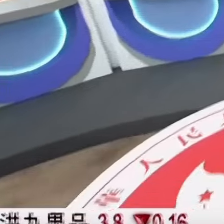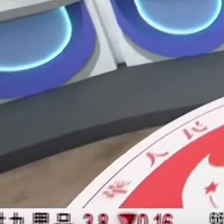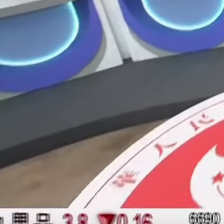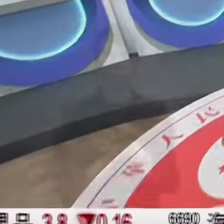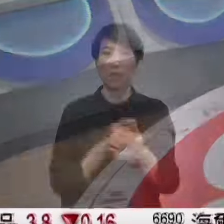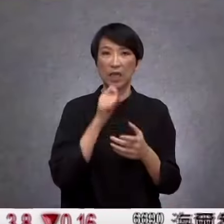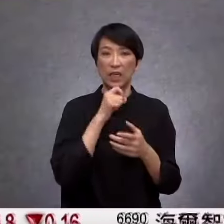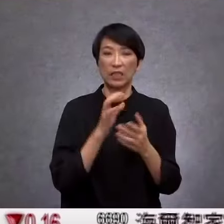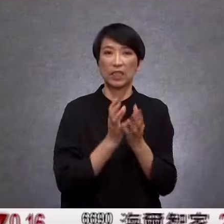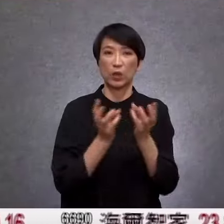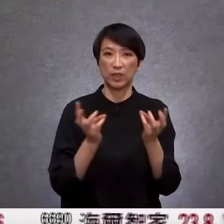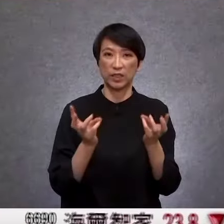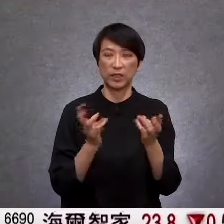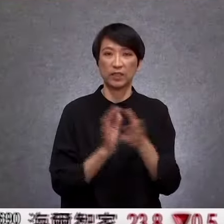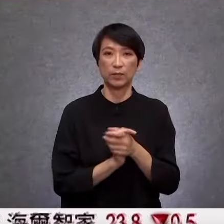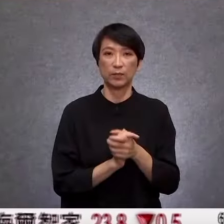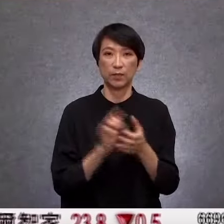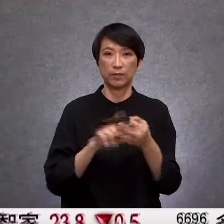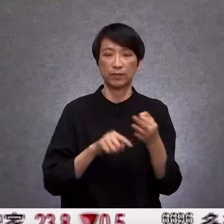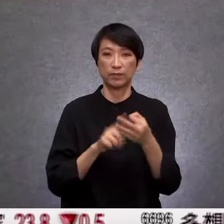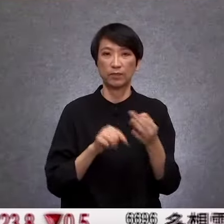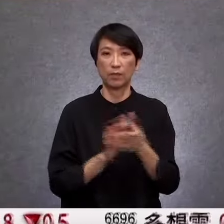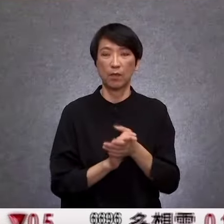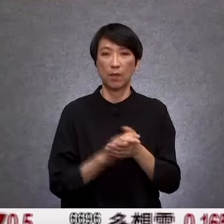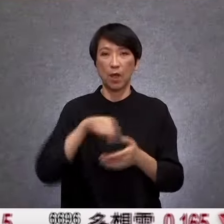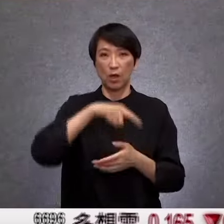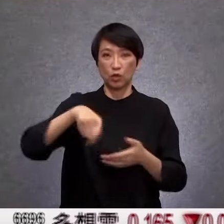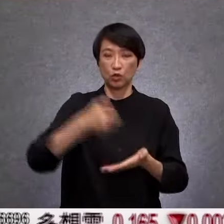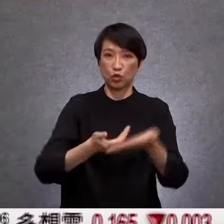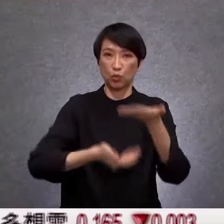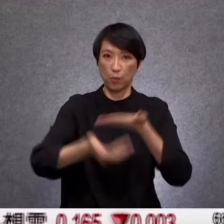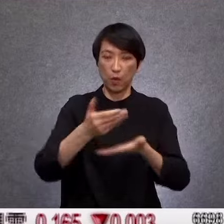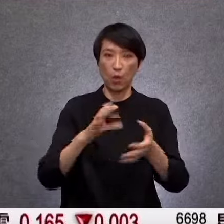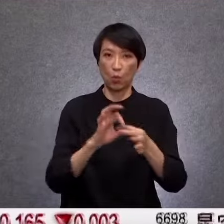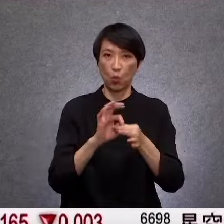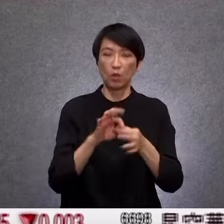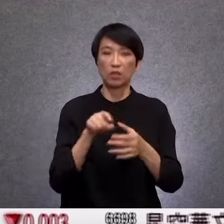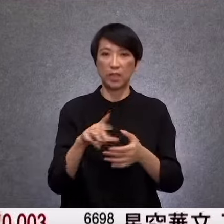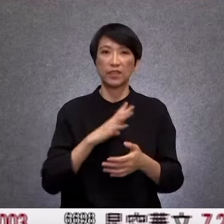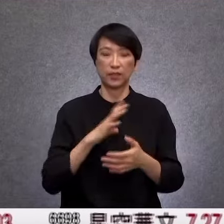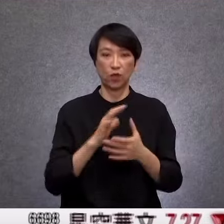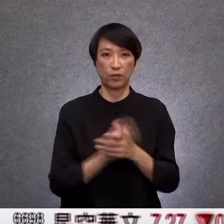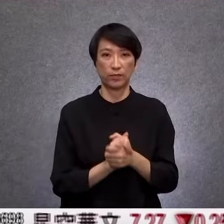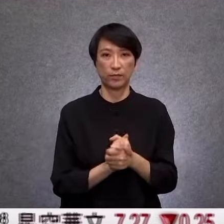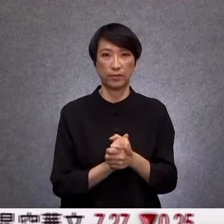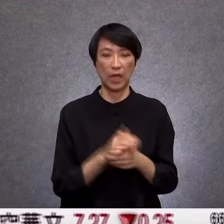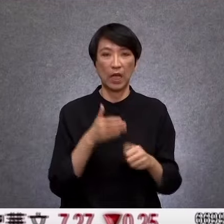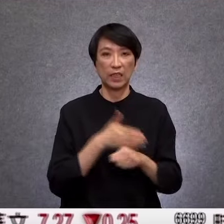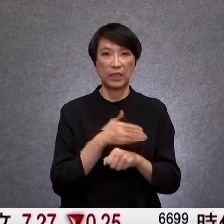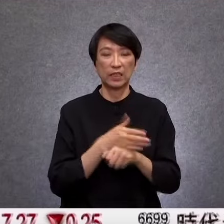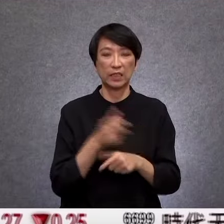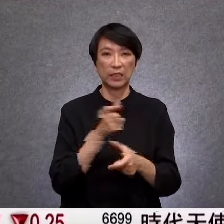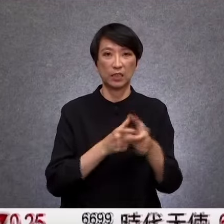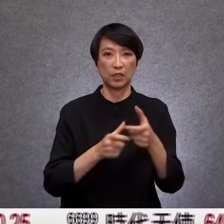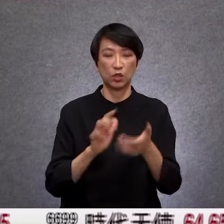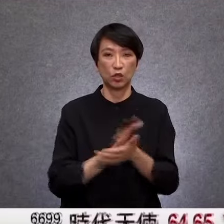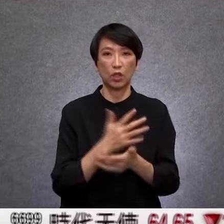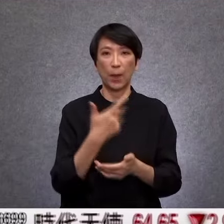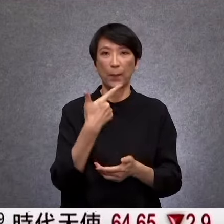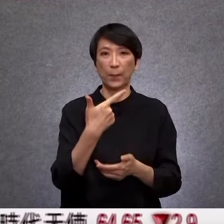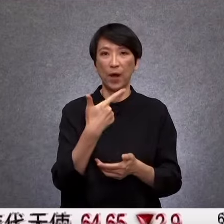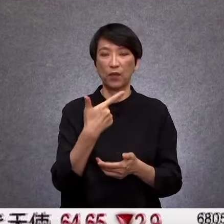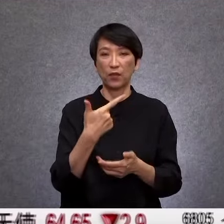最後一節嘅預算案論壇，咁有有線新聞嘅洪家聲。 司長，我想問一下賣地嗰方面嘅關心一下呢方面嘅情況